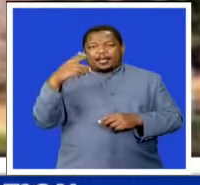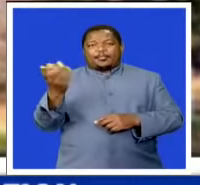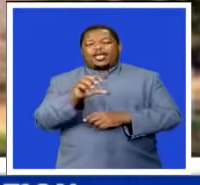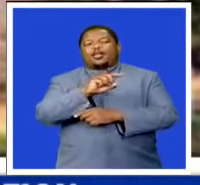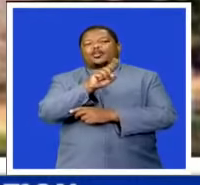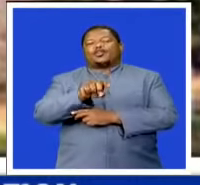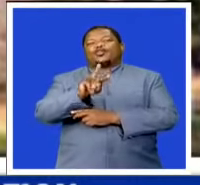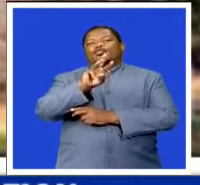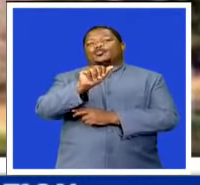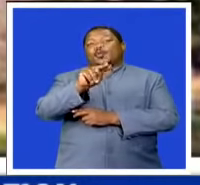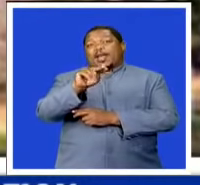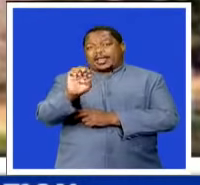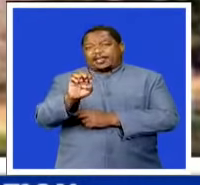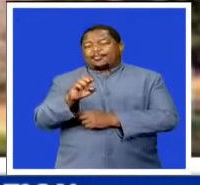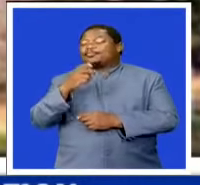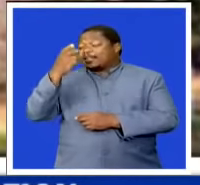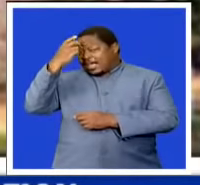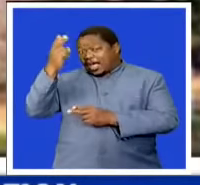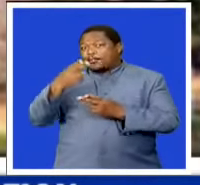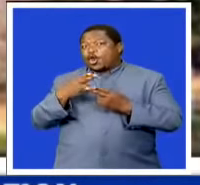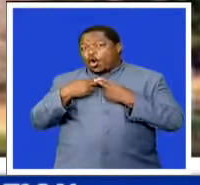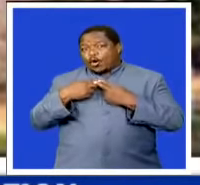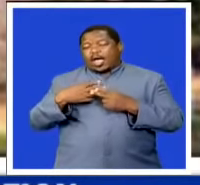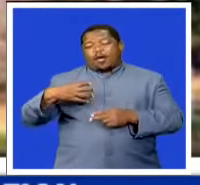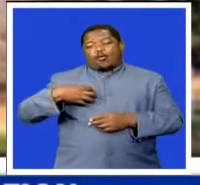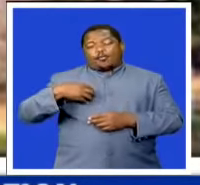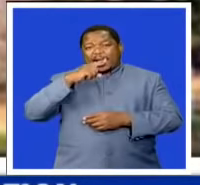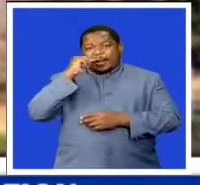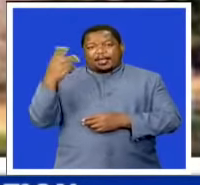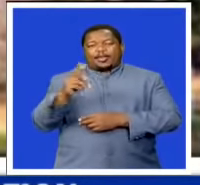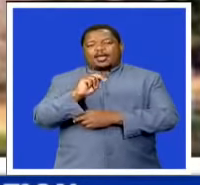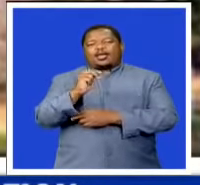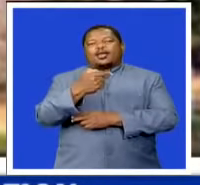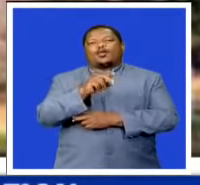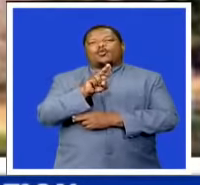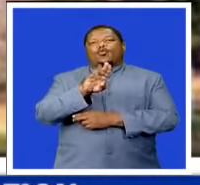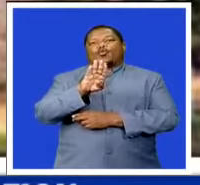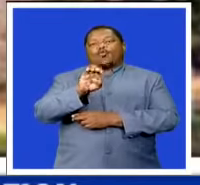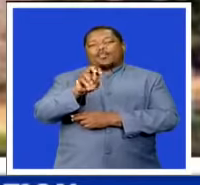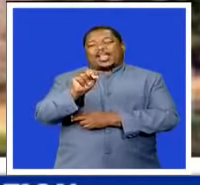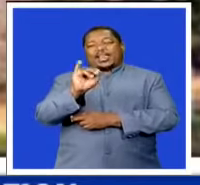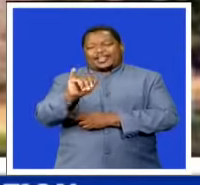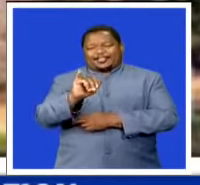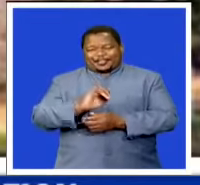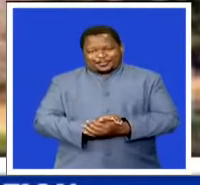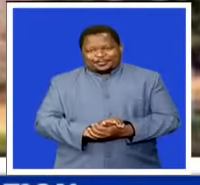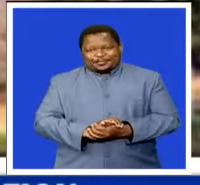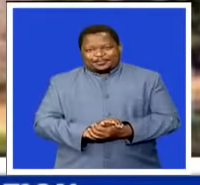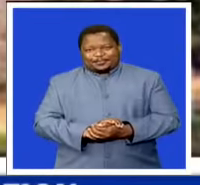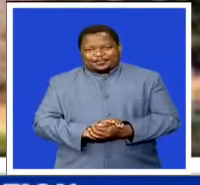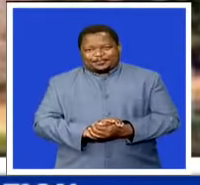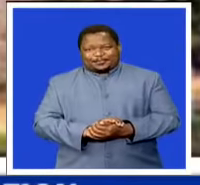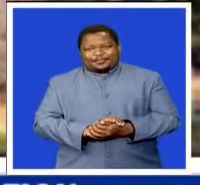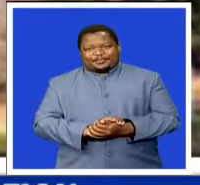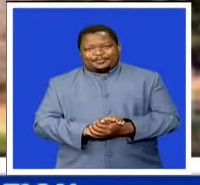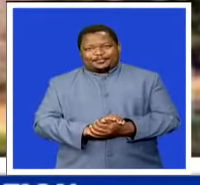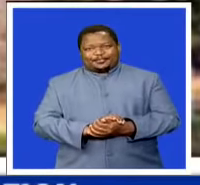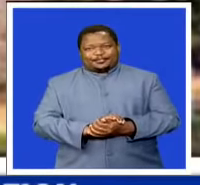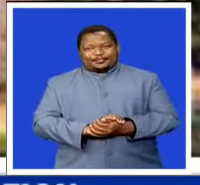umelelwe nguNomphumelelo Ngubeni welihhovisi lebashushisi. Tindzabeni Eswatini TV kubeyathemkosi